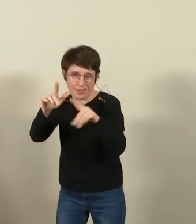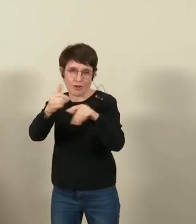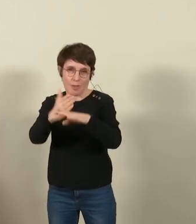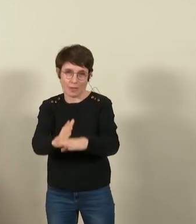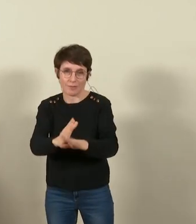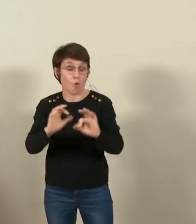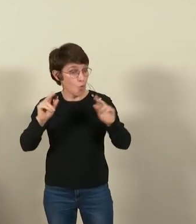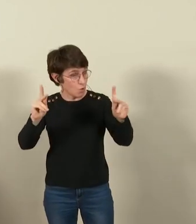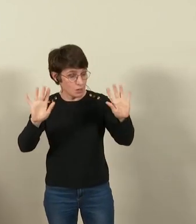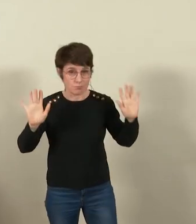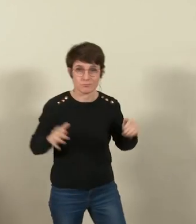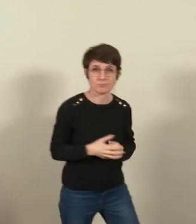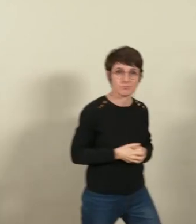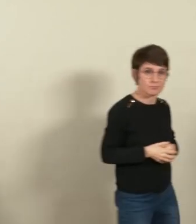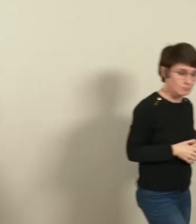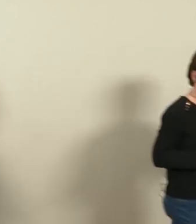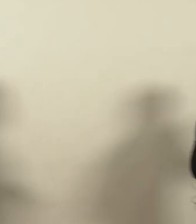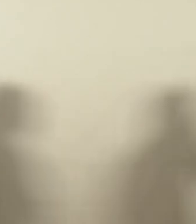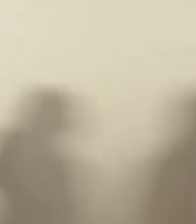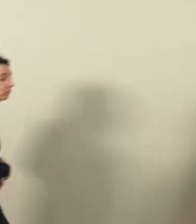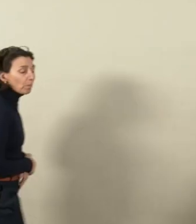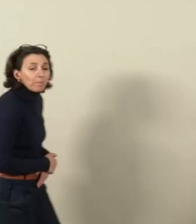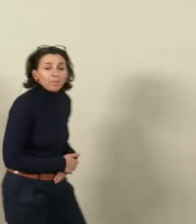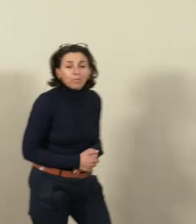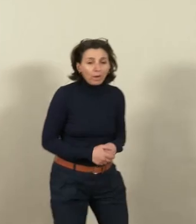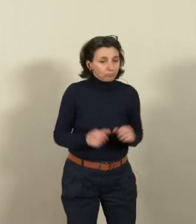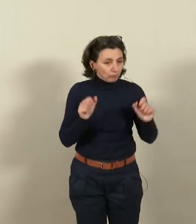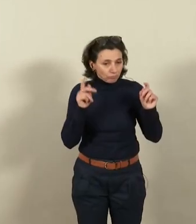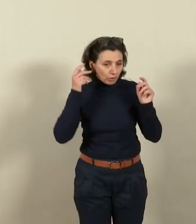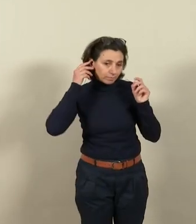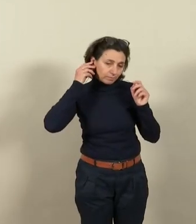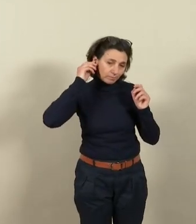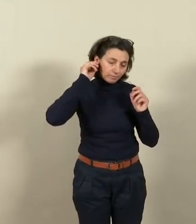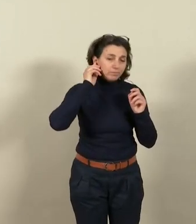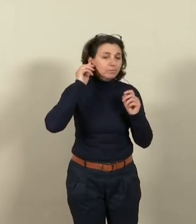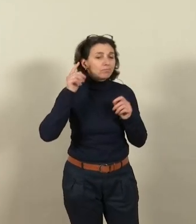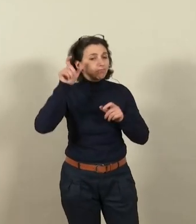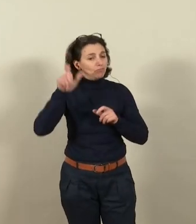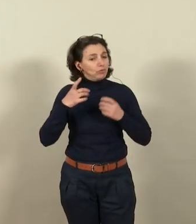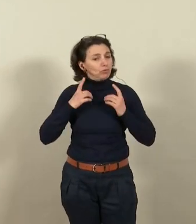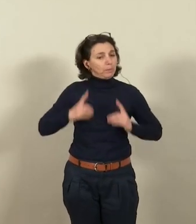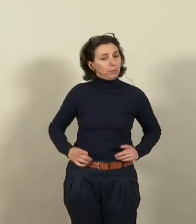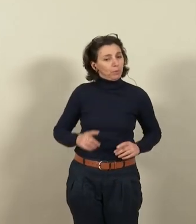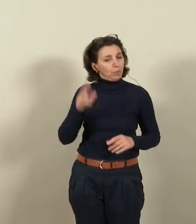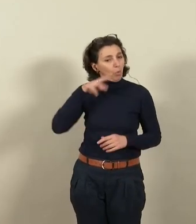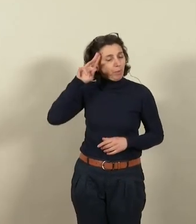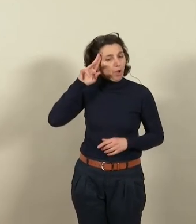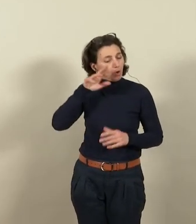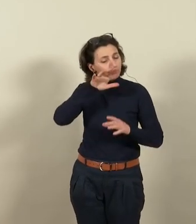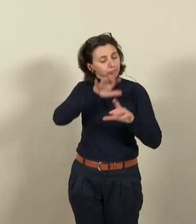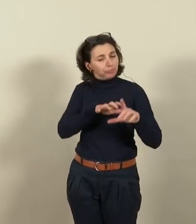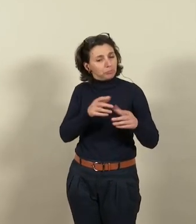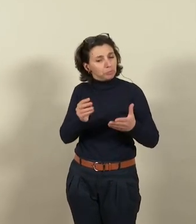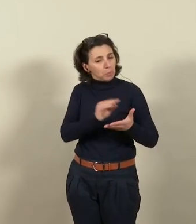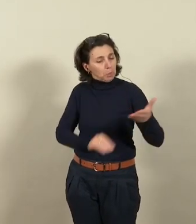soit admettons mais si ce député européen rédige assurément de bien belles tribunes il faut le reconnaître ces votes au